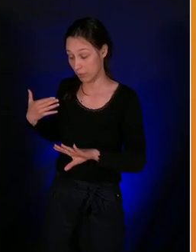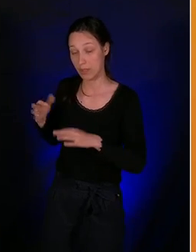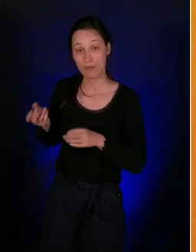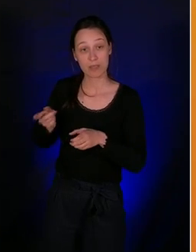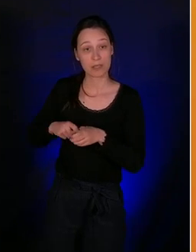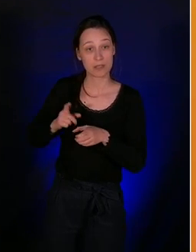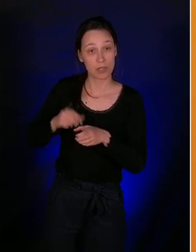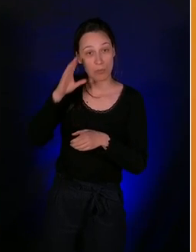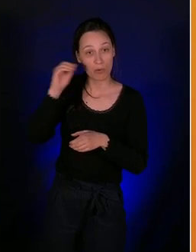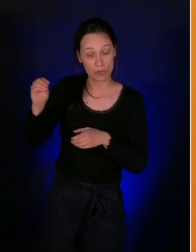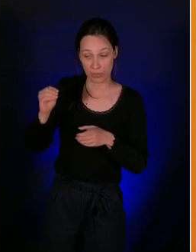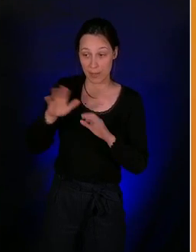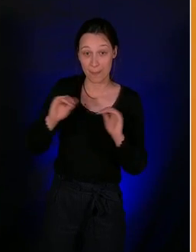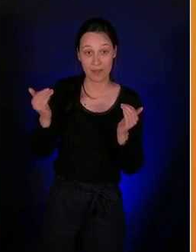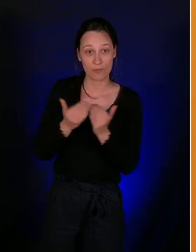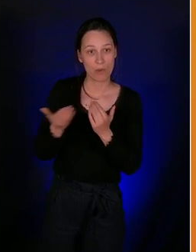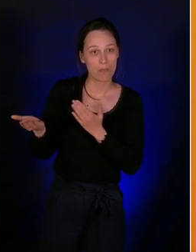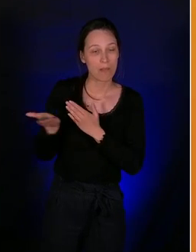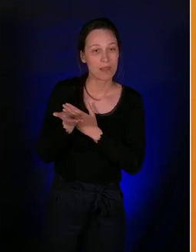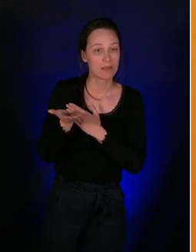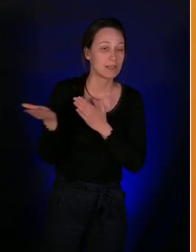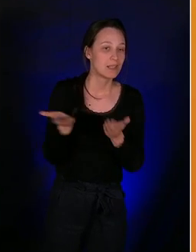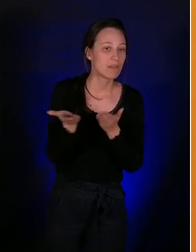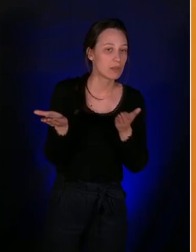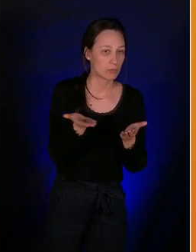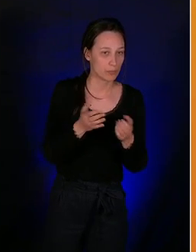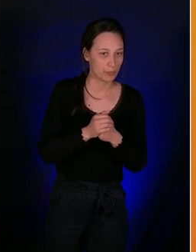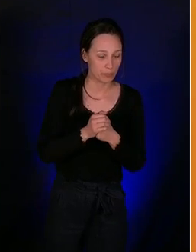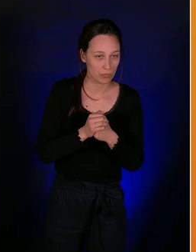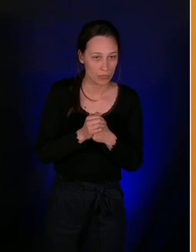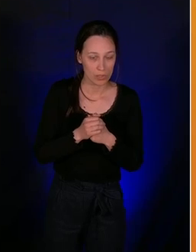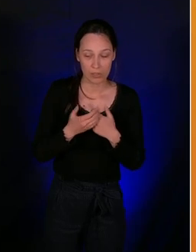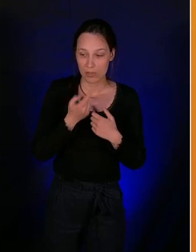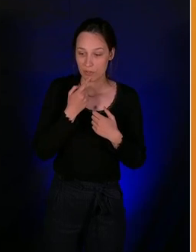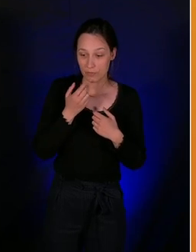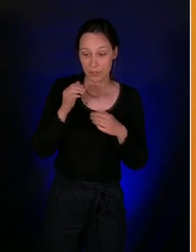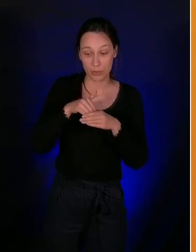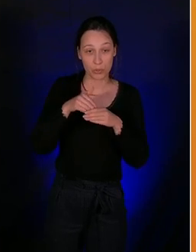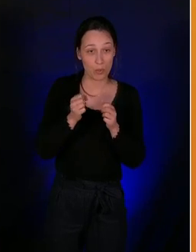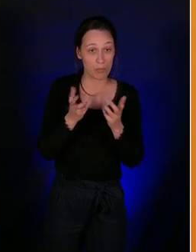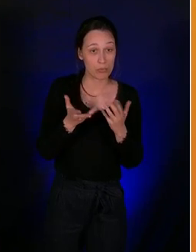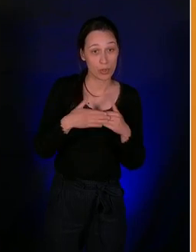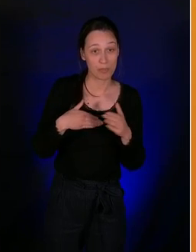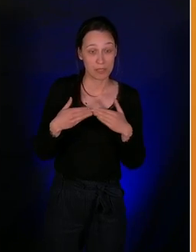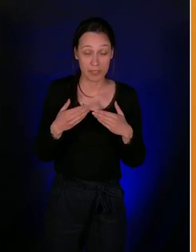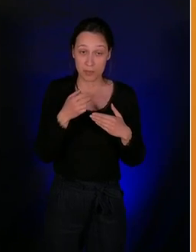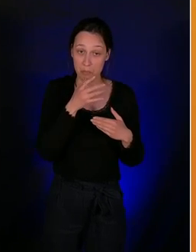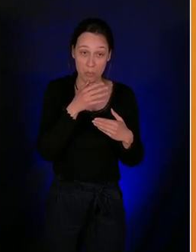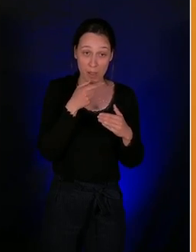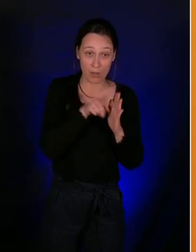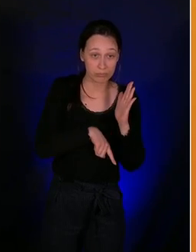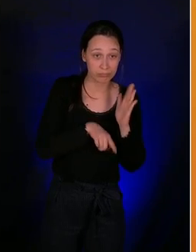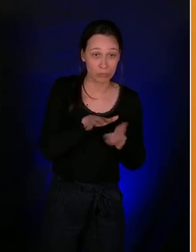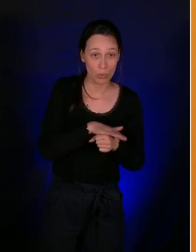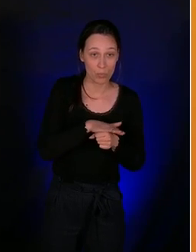est celui des plateformes de livraison. Ça recoupe un certain nombre de métiers. Les 5 minutes ne permettront pas d'être exhaustif, ce n'est pas l'objectif. Mais en tout